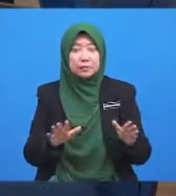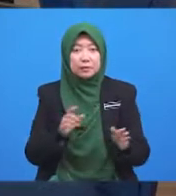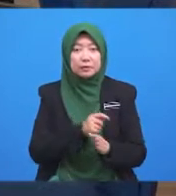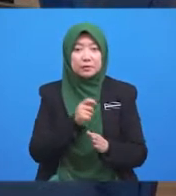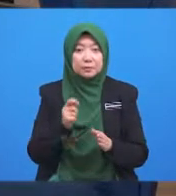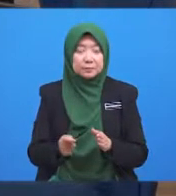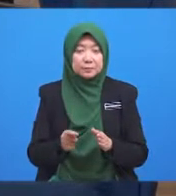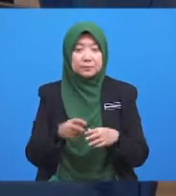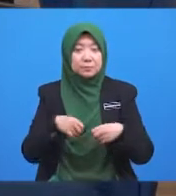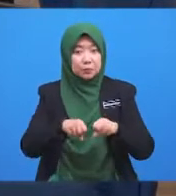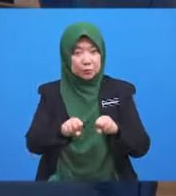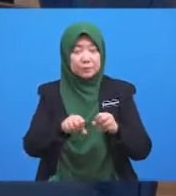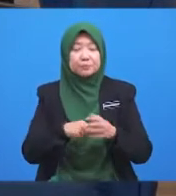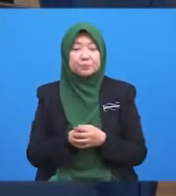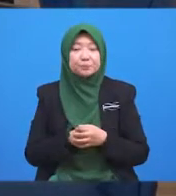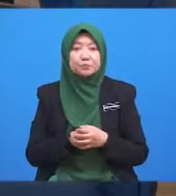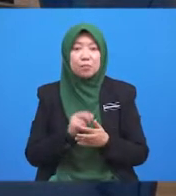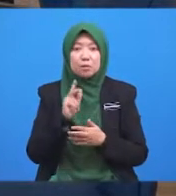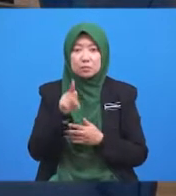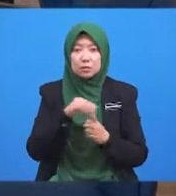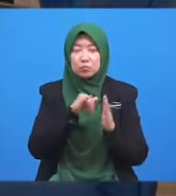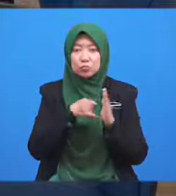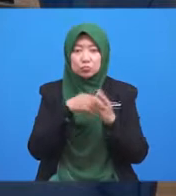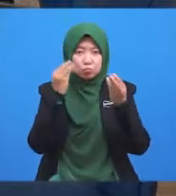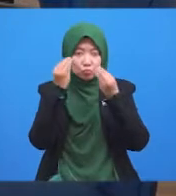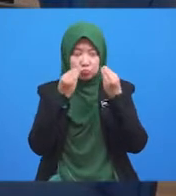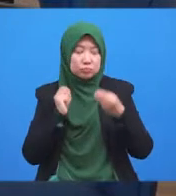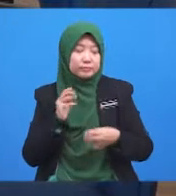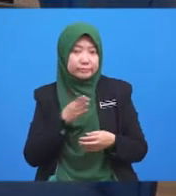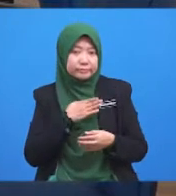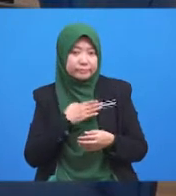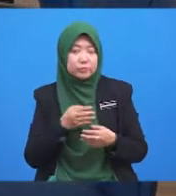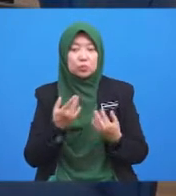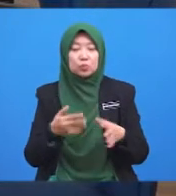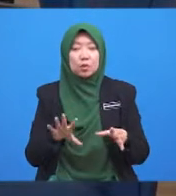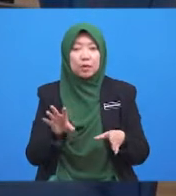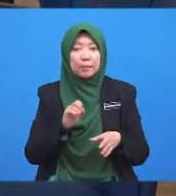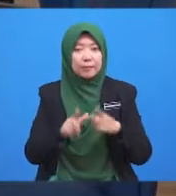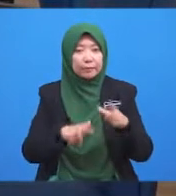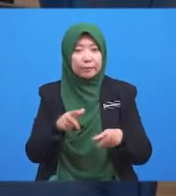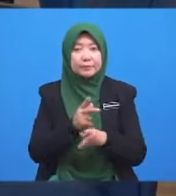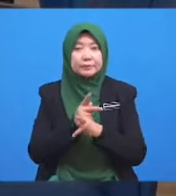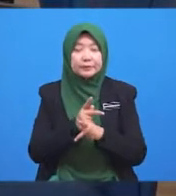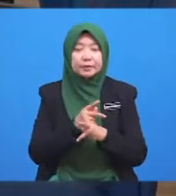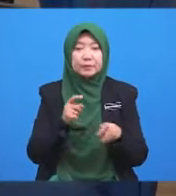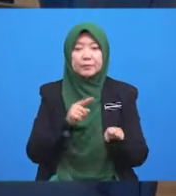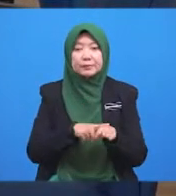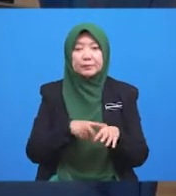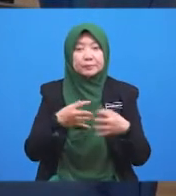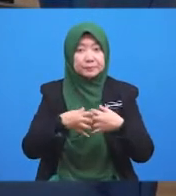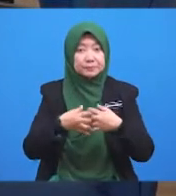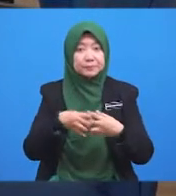troli. Pastikan juruterapi mengambil langkah penjagaan keselamatan semasa mengendalikan mesin